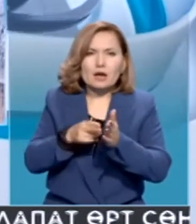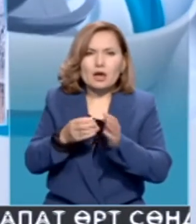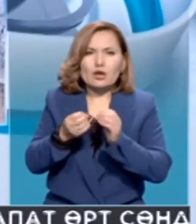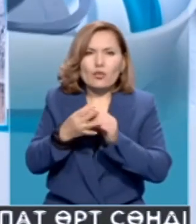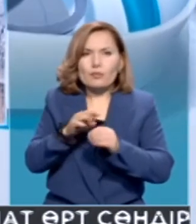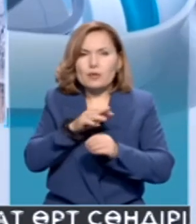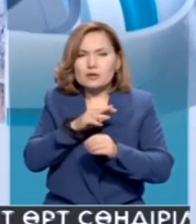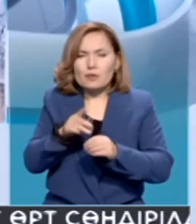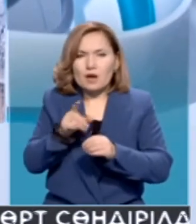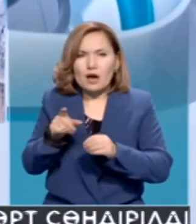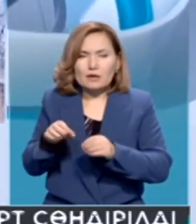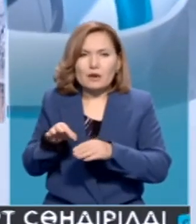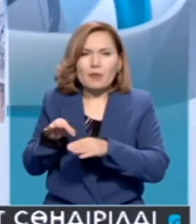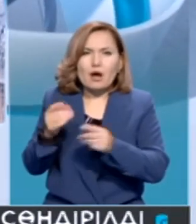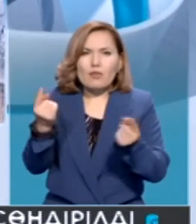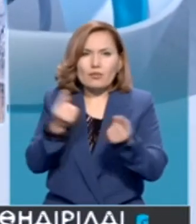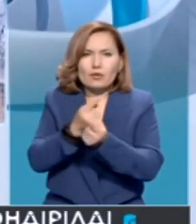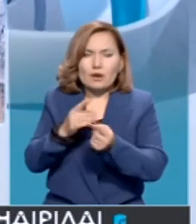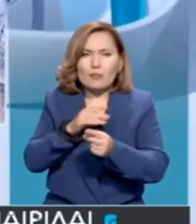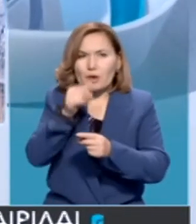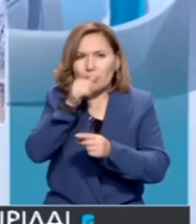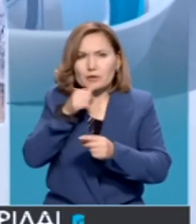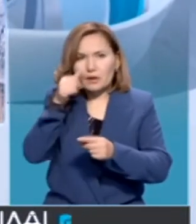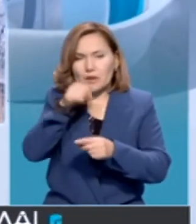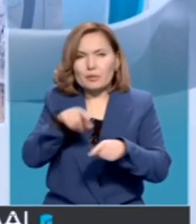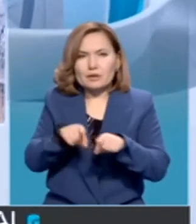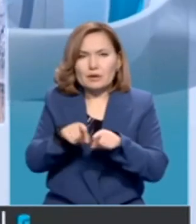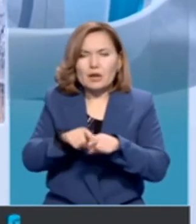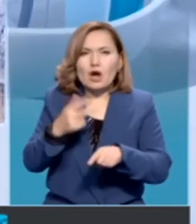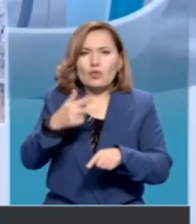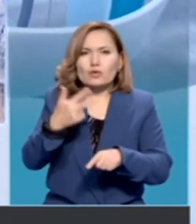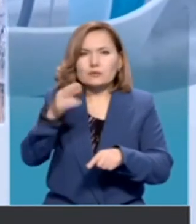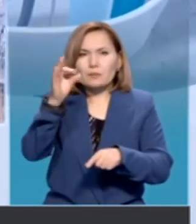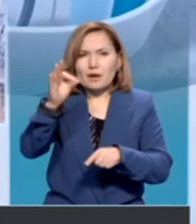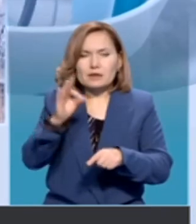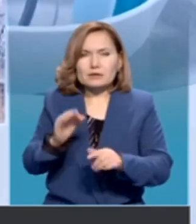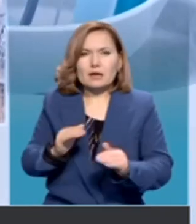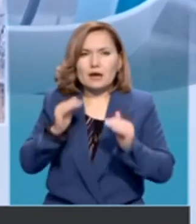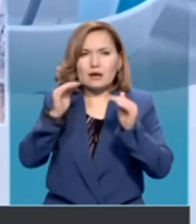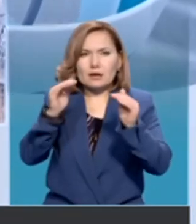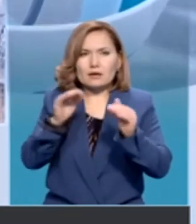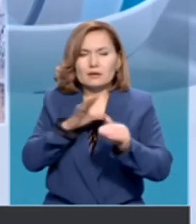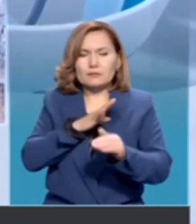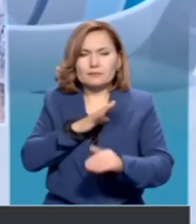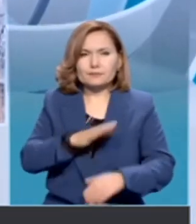миллиондай жолаушыны тасымалдаған. Бұл былтырдың осы кезімен салыстырғанда 33% артық.